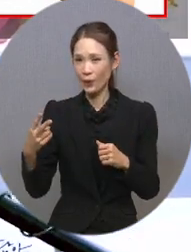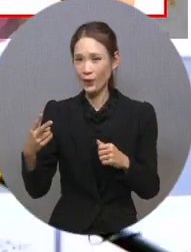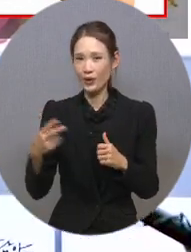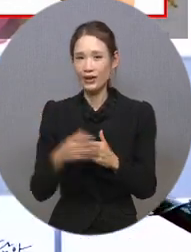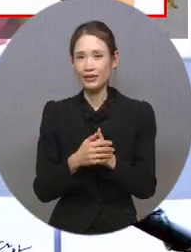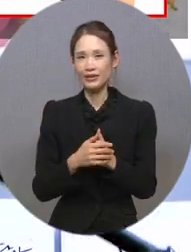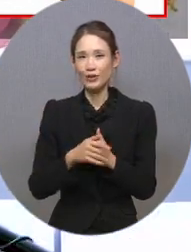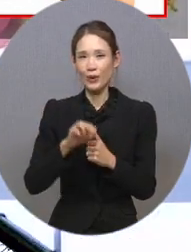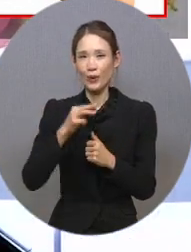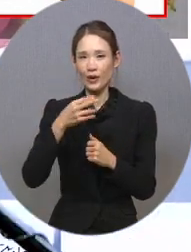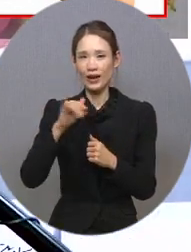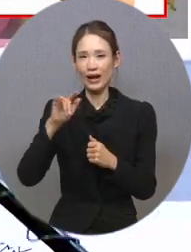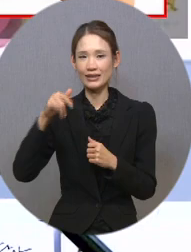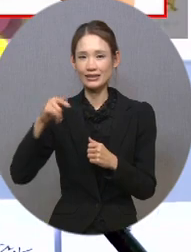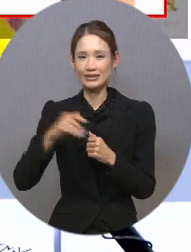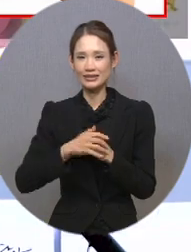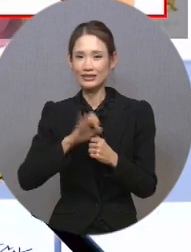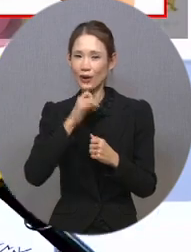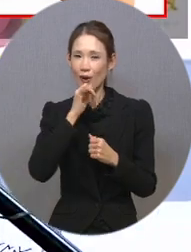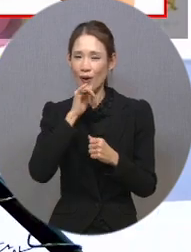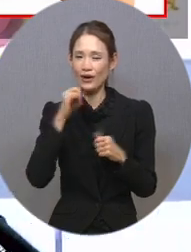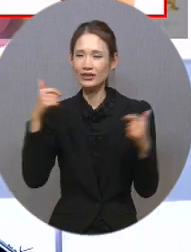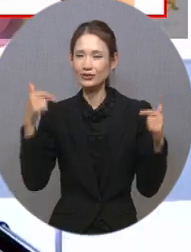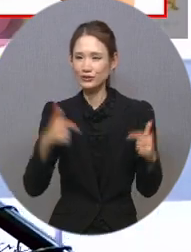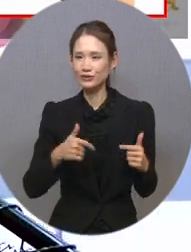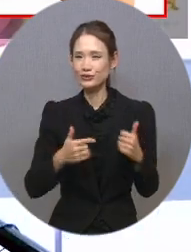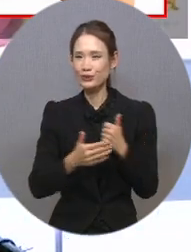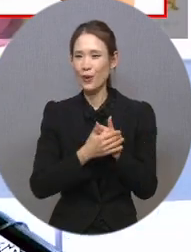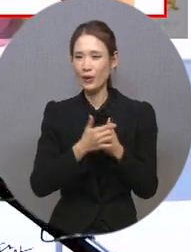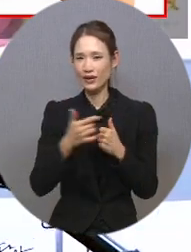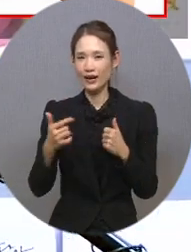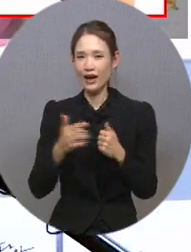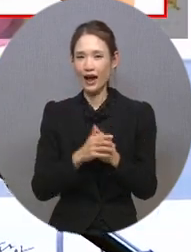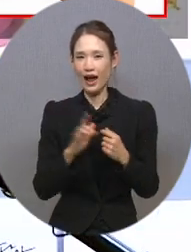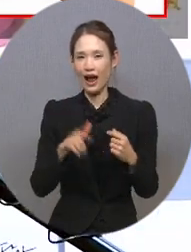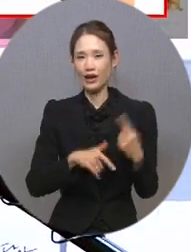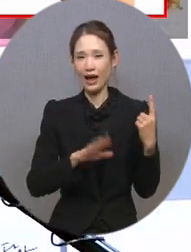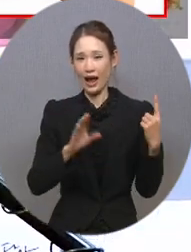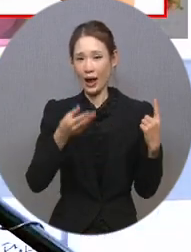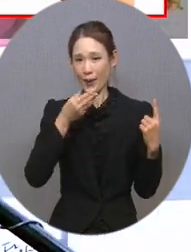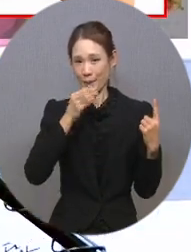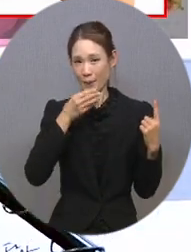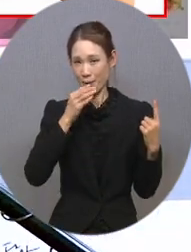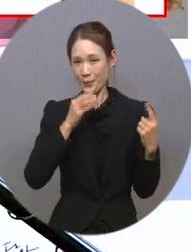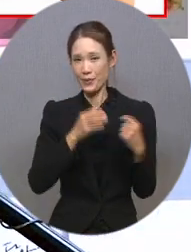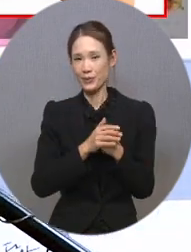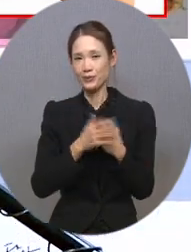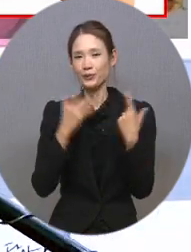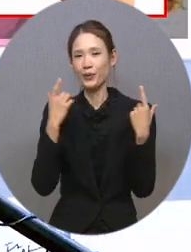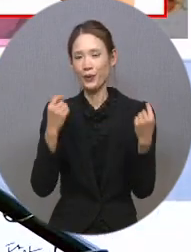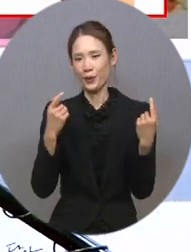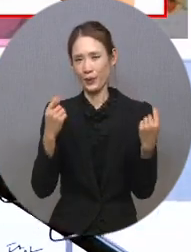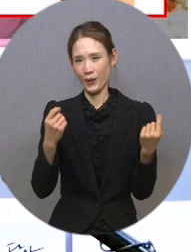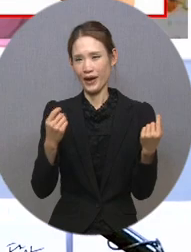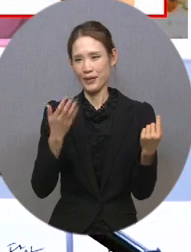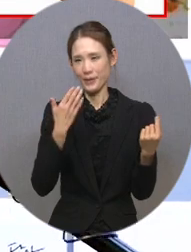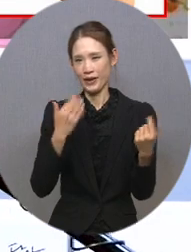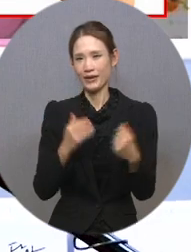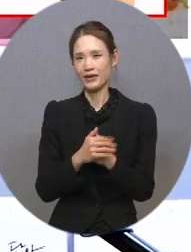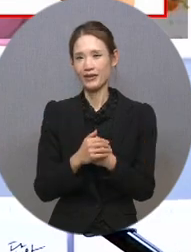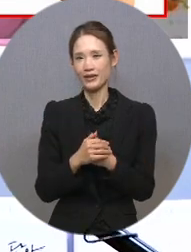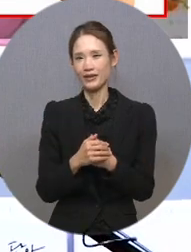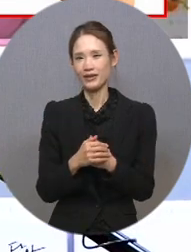그리고 콜레스테롤 수치를 저에 큰 도움을 줍니다. 하루에 한 포씩만 드시면 고혈압 약 하루를 드시는 것과 똑같은 현황을 본다고